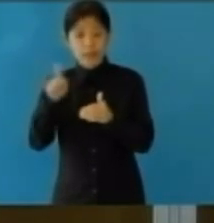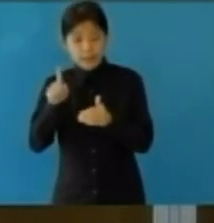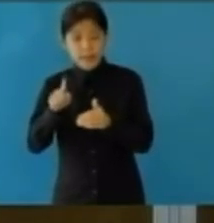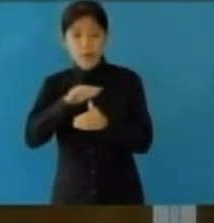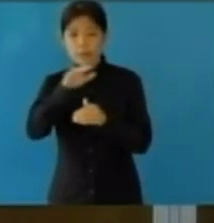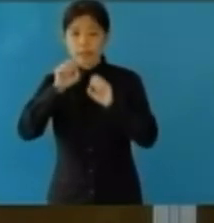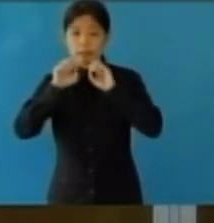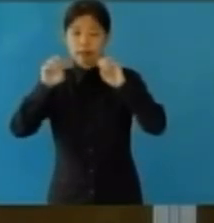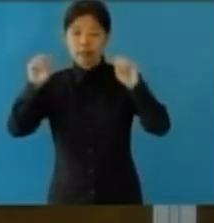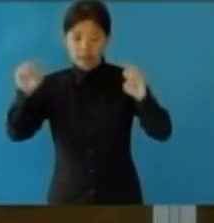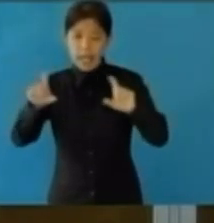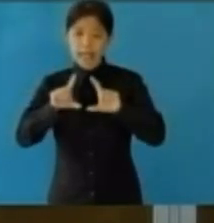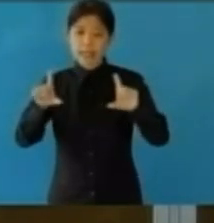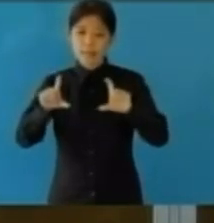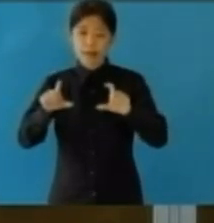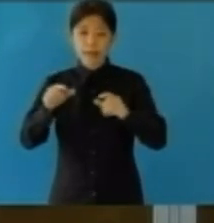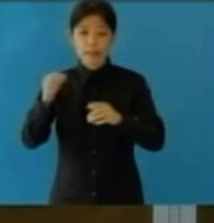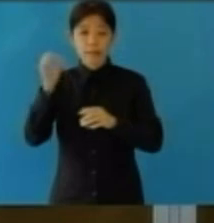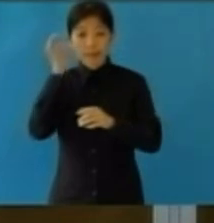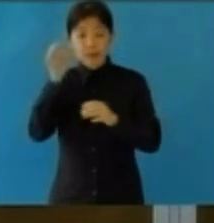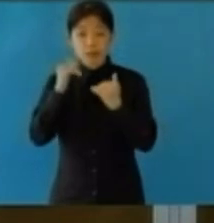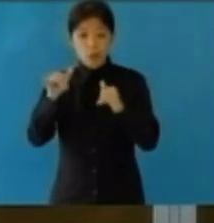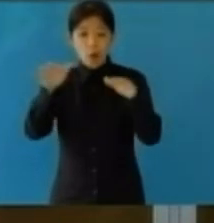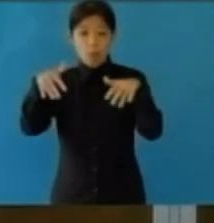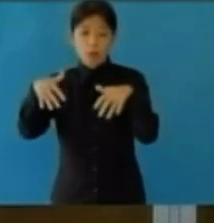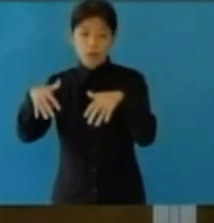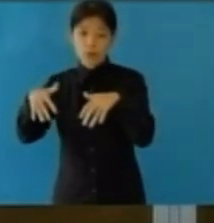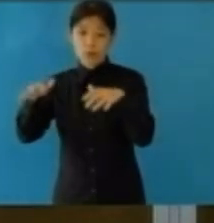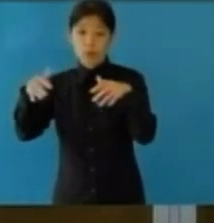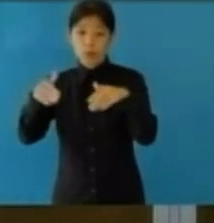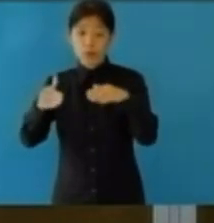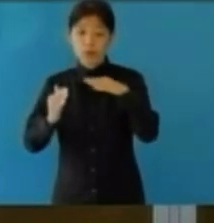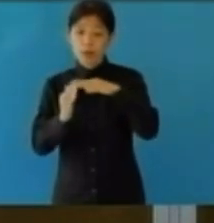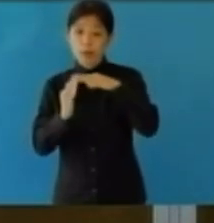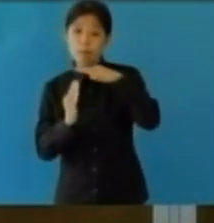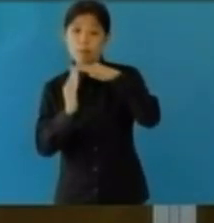観覧所の募集を行ったところ、募集人数を大きく上回る